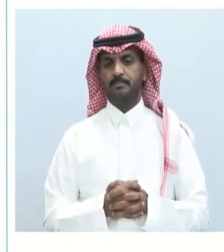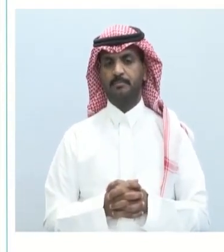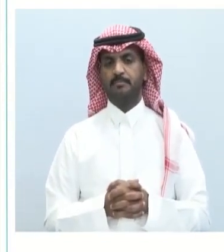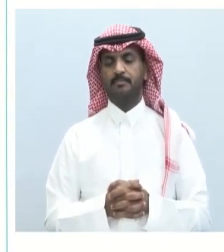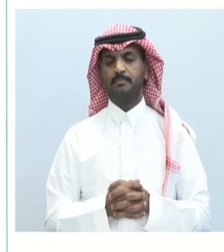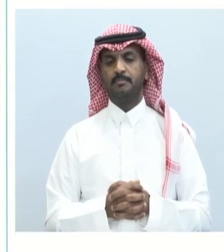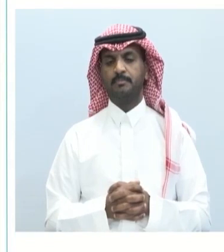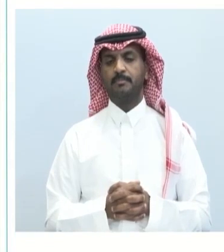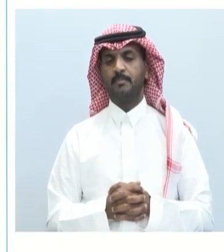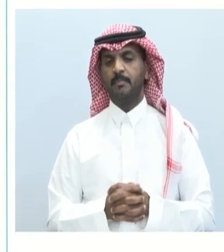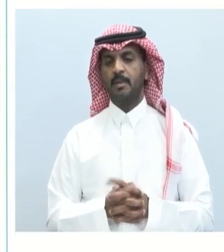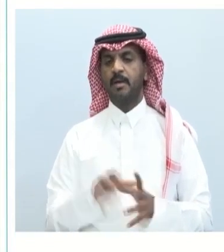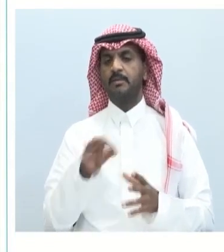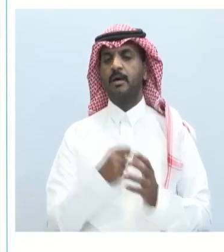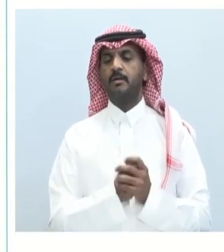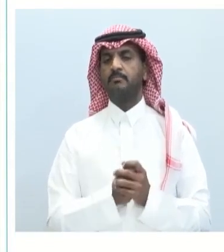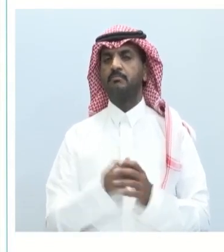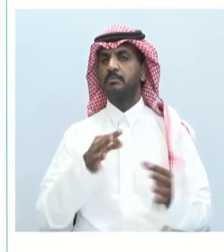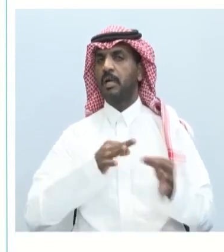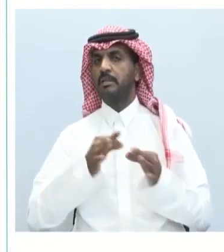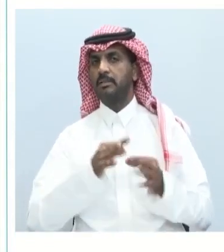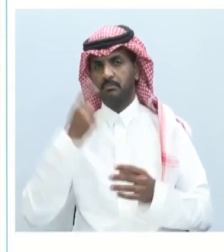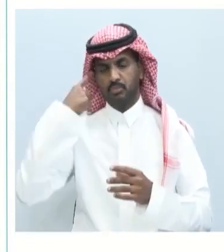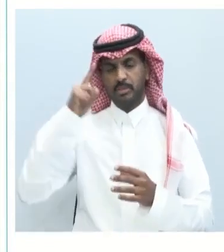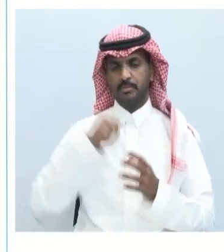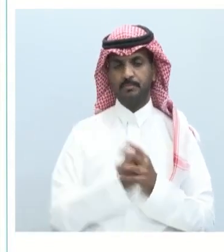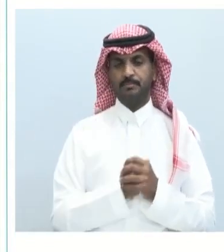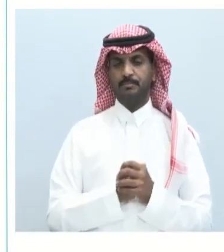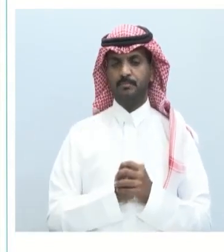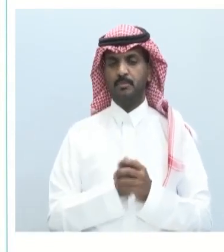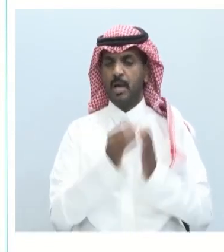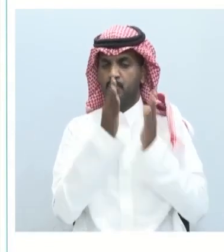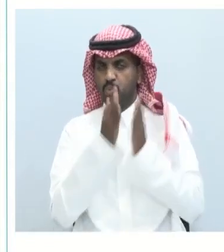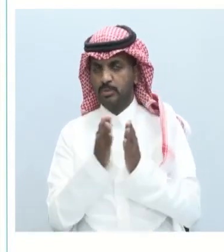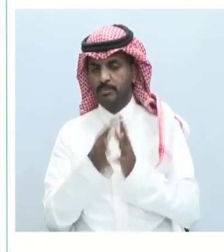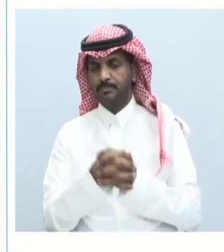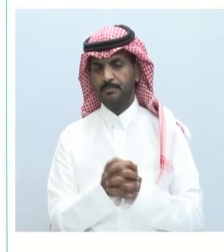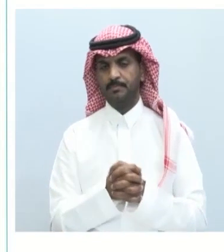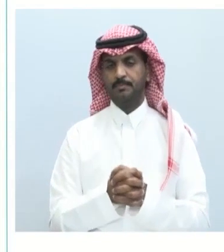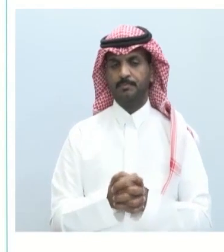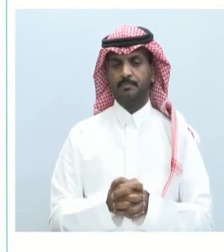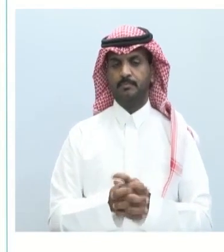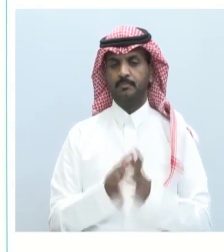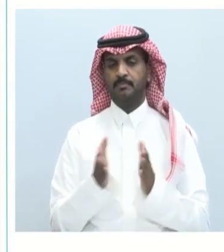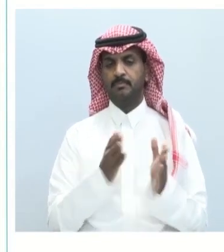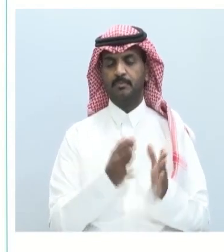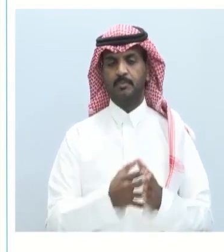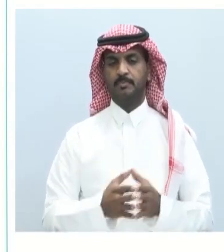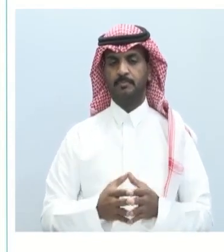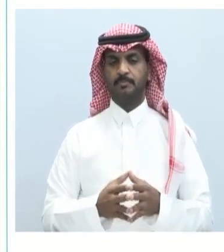ومن ثم نختار نختار التخطيط المناسب للنموذج على سبيل المثال عمودي اضغط على التالي